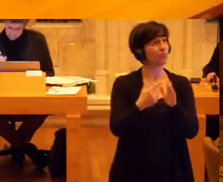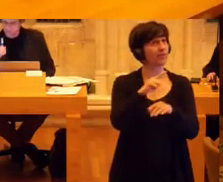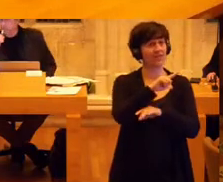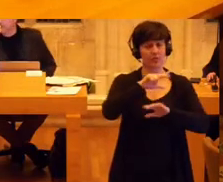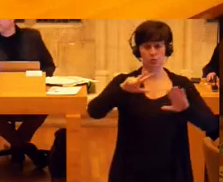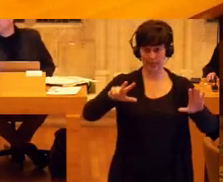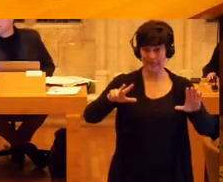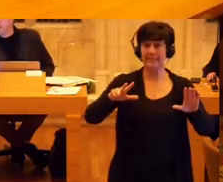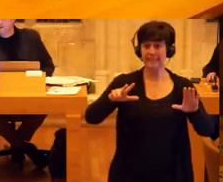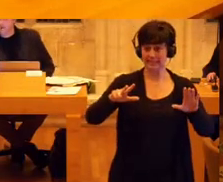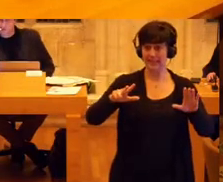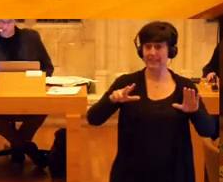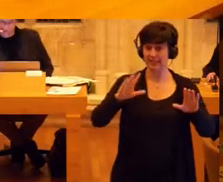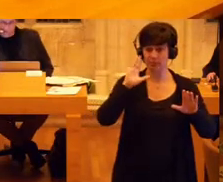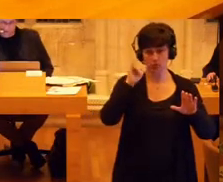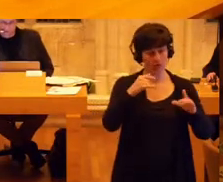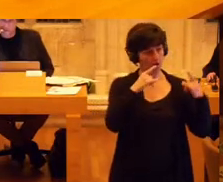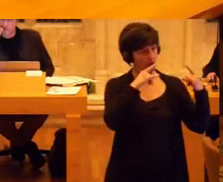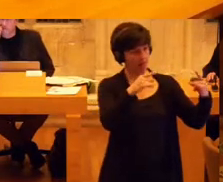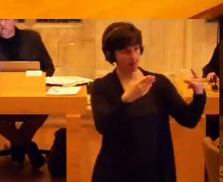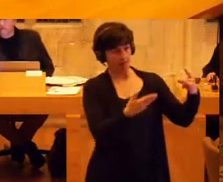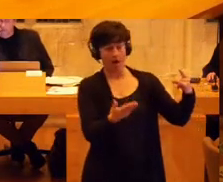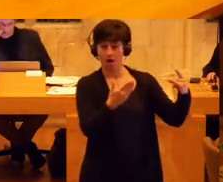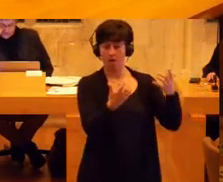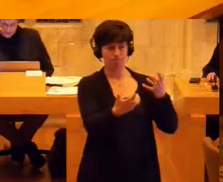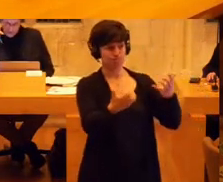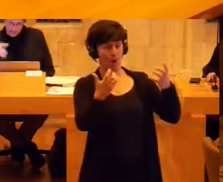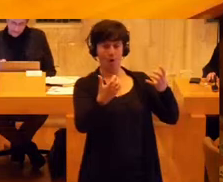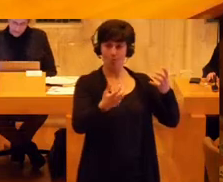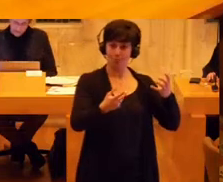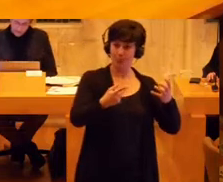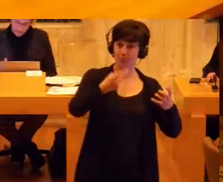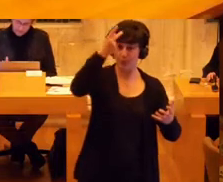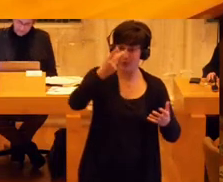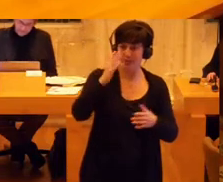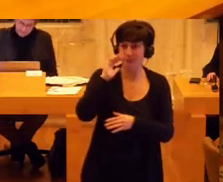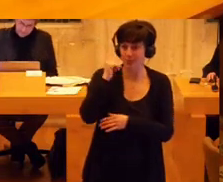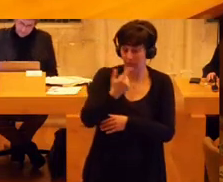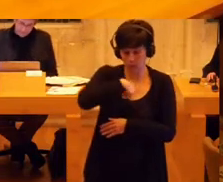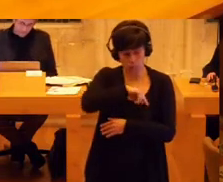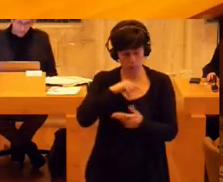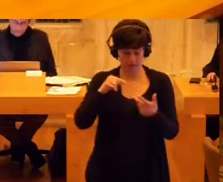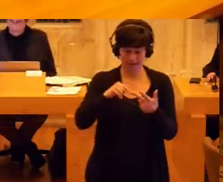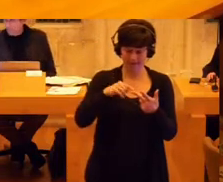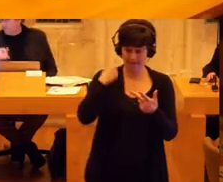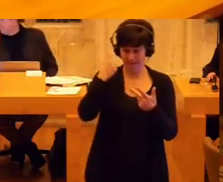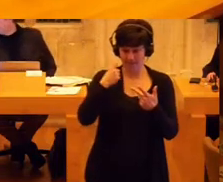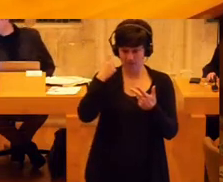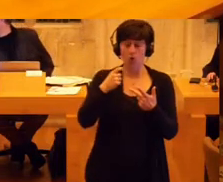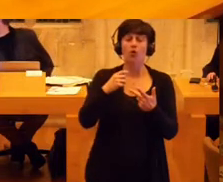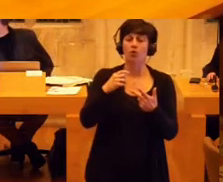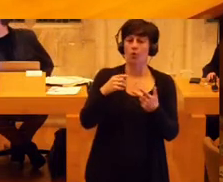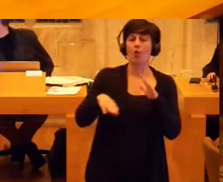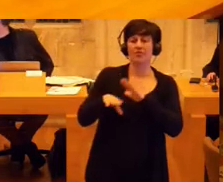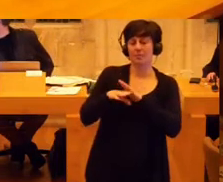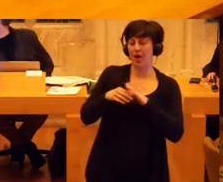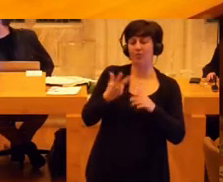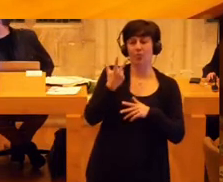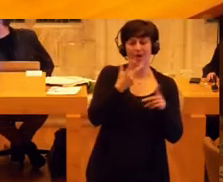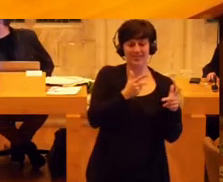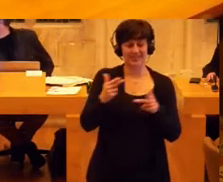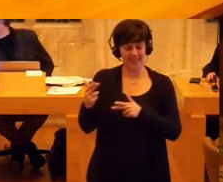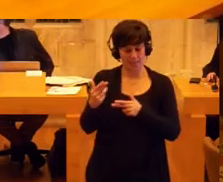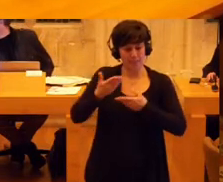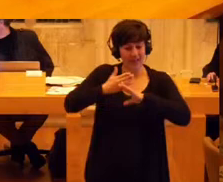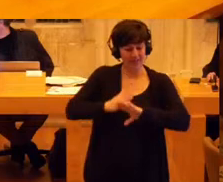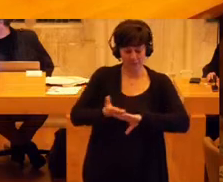2028 avec une visibilité encore accrue. Donc en fait, on va remettre sur le métier cette réflexion qui avait amené ces trois étapes sur le centre commercial, ces trois